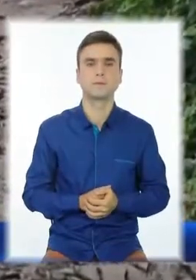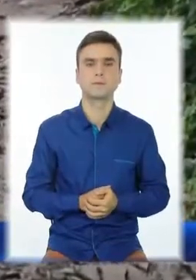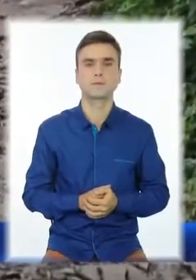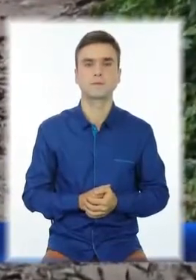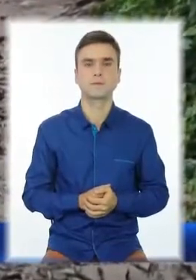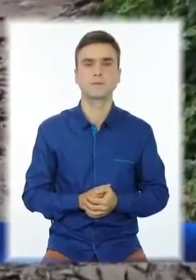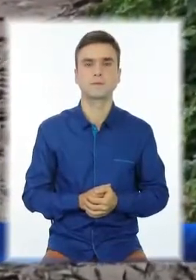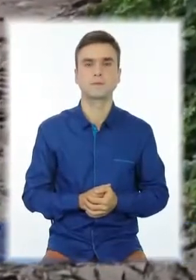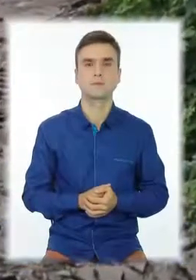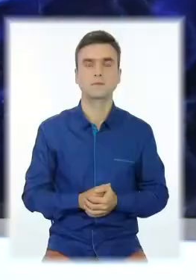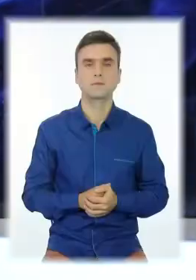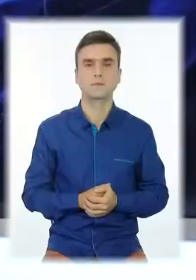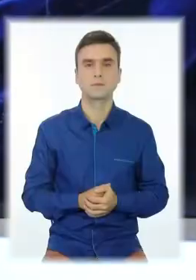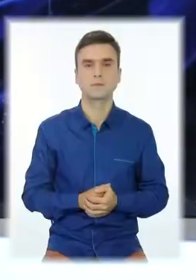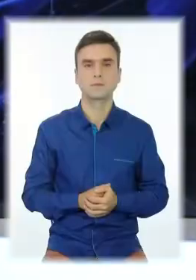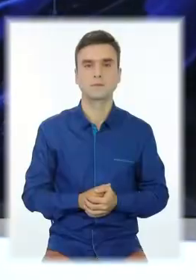міський.